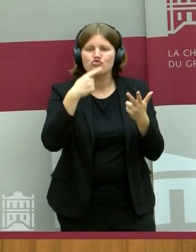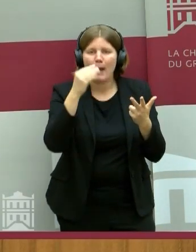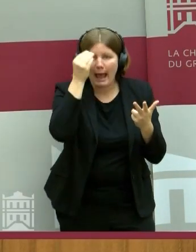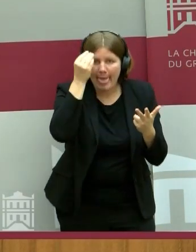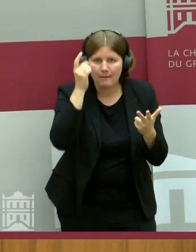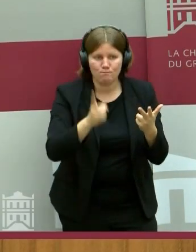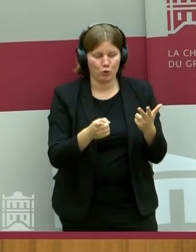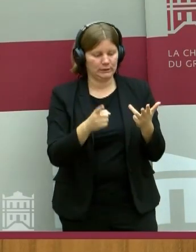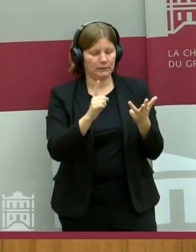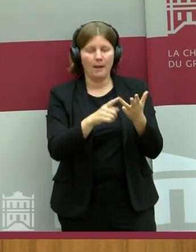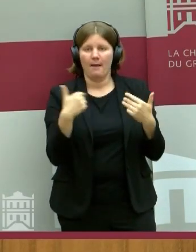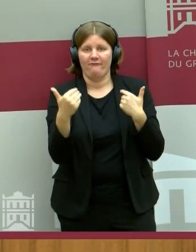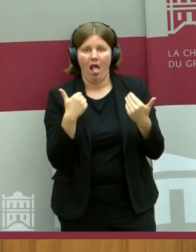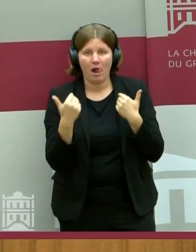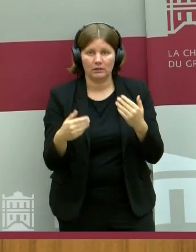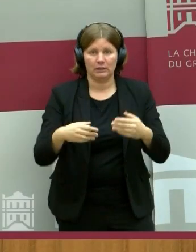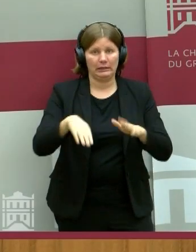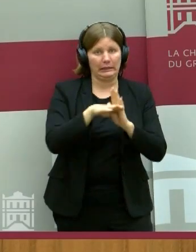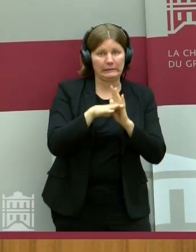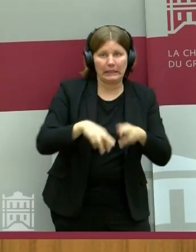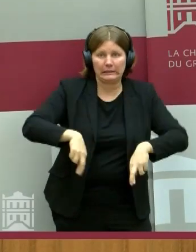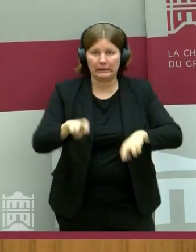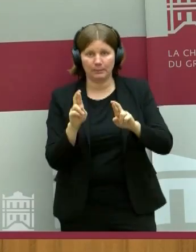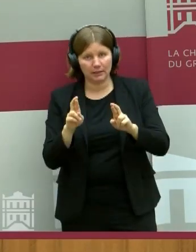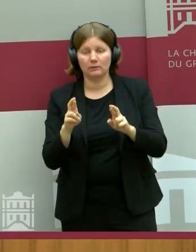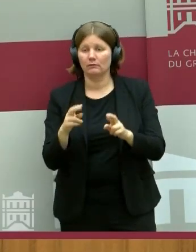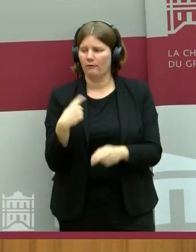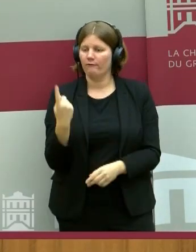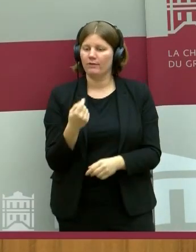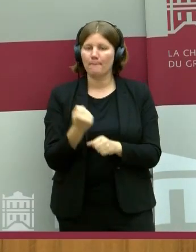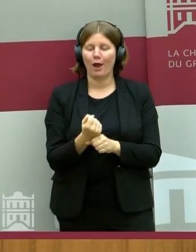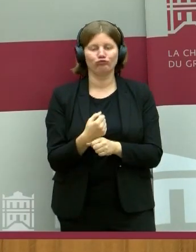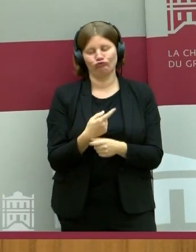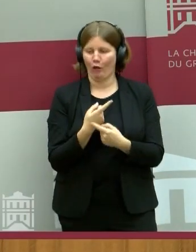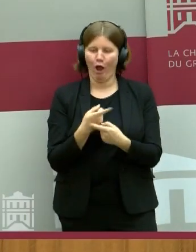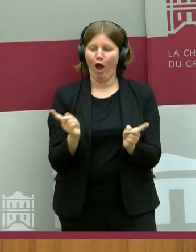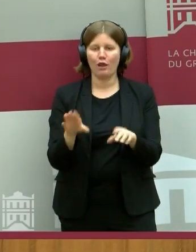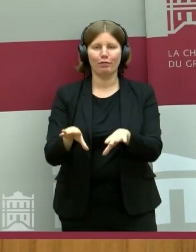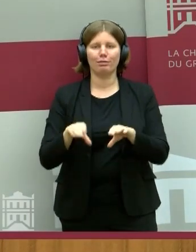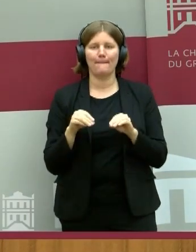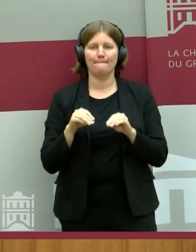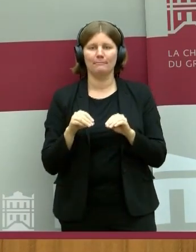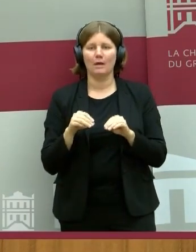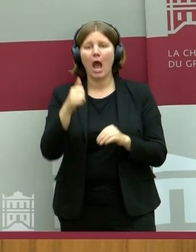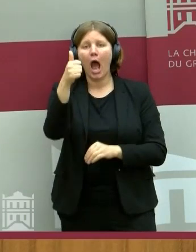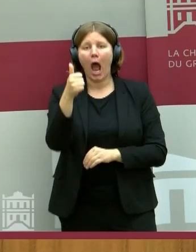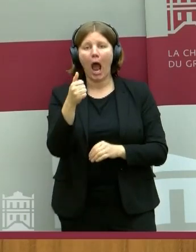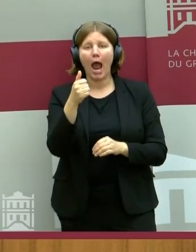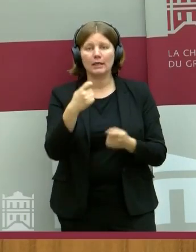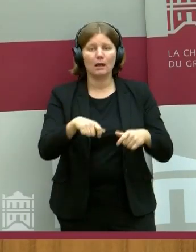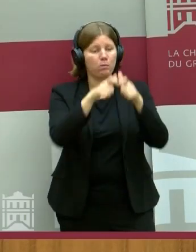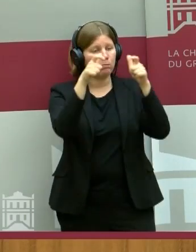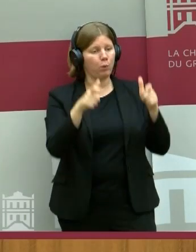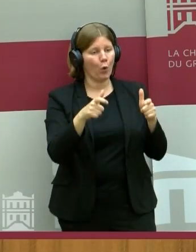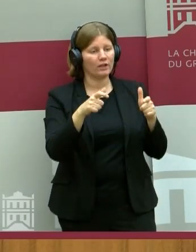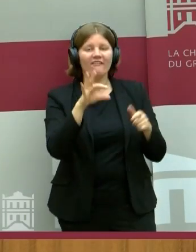hier, muss da, muss sich beholen, muss Gesetze respektieren. Was wir machen, ist, wir holen jeder ran und wir bauen ein Foyer, um anderen, wie